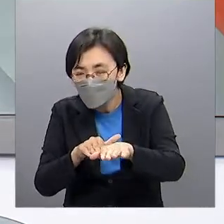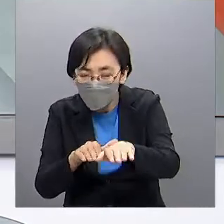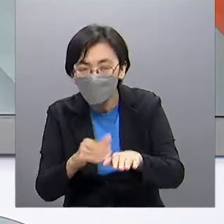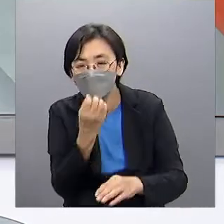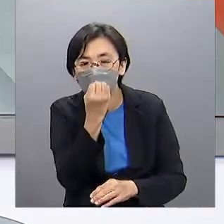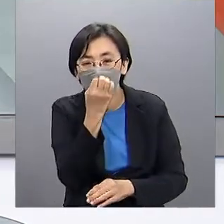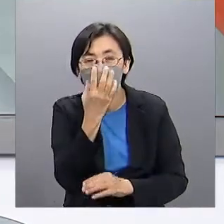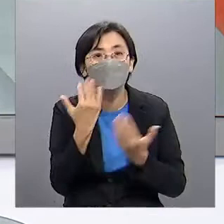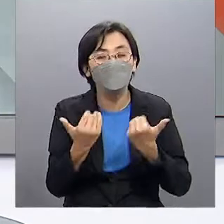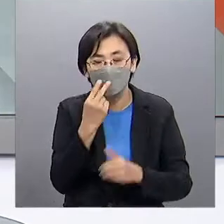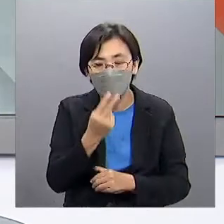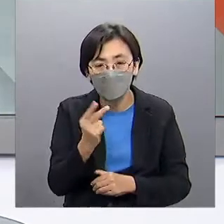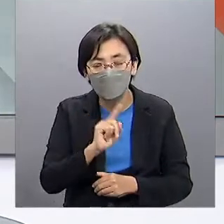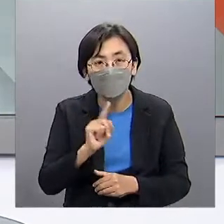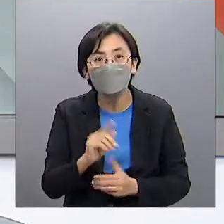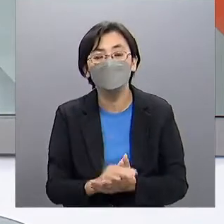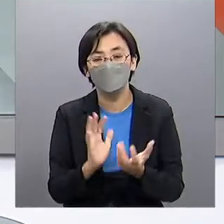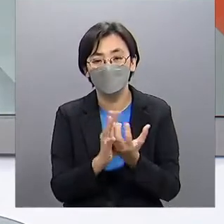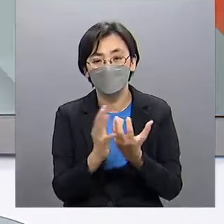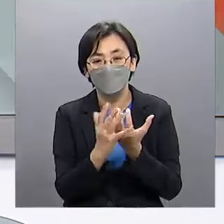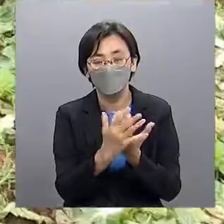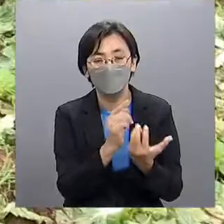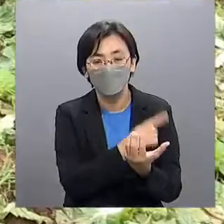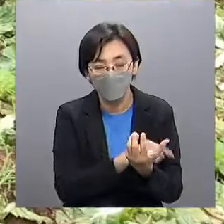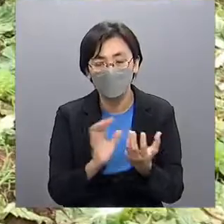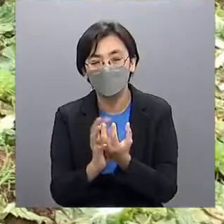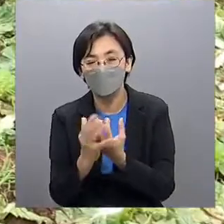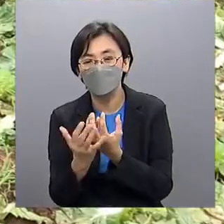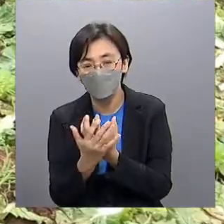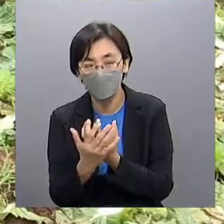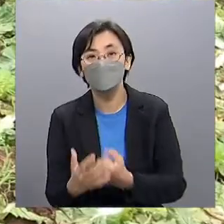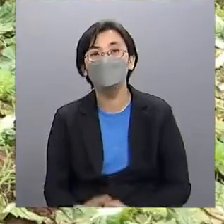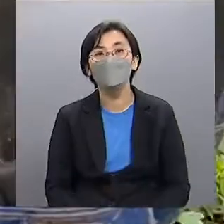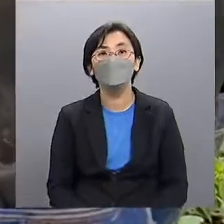เห็นเพียงผักกาดขาวและกะหล่ำปลีครับ